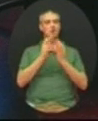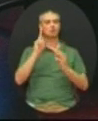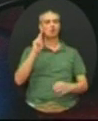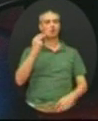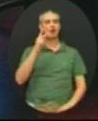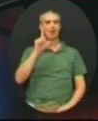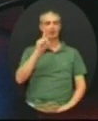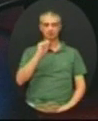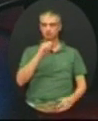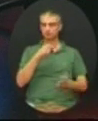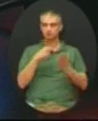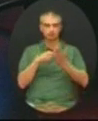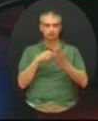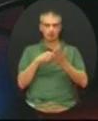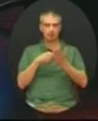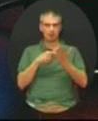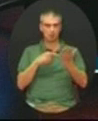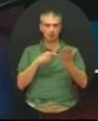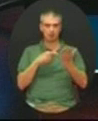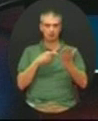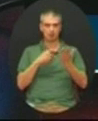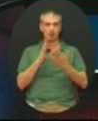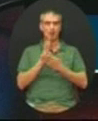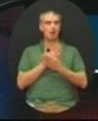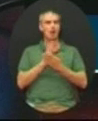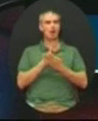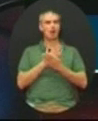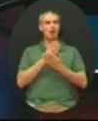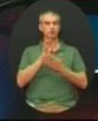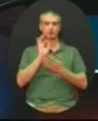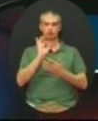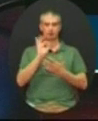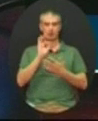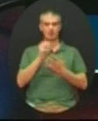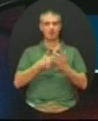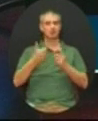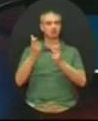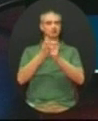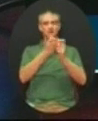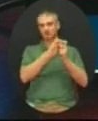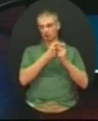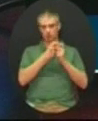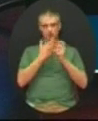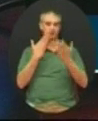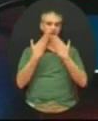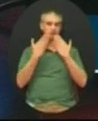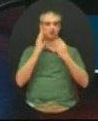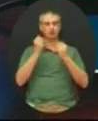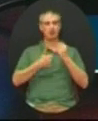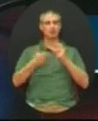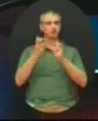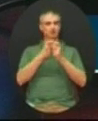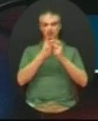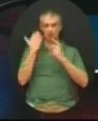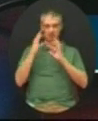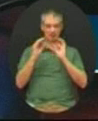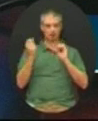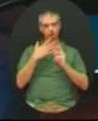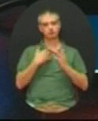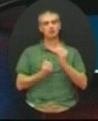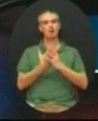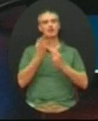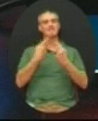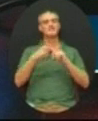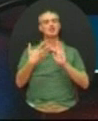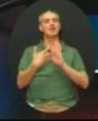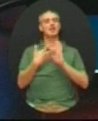ואנחנו בעקבות ההחלטה של ראשי הסיעות, בישיבת ראשי סיעות בתחילת השבוע על הקמת ועדת